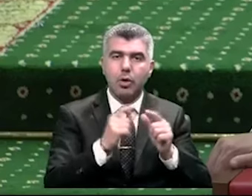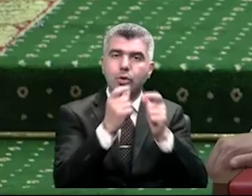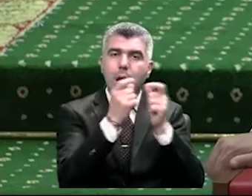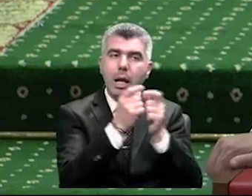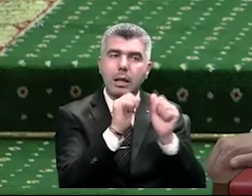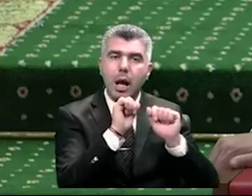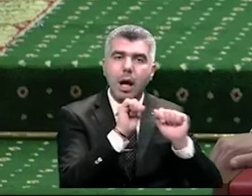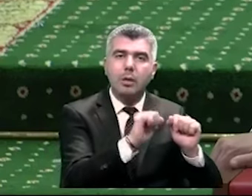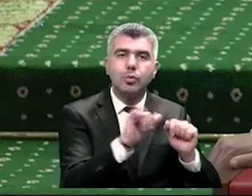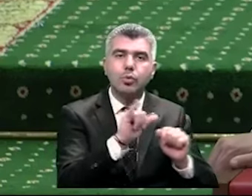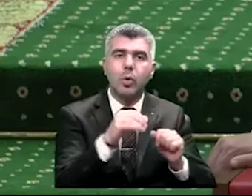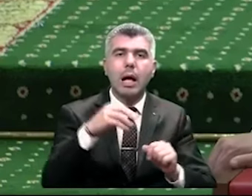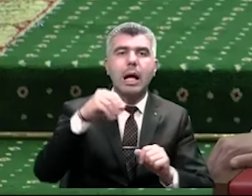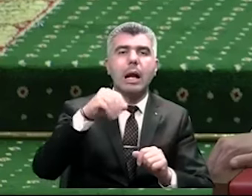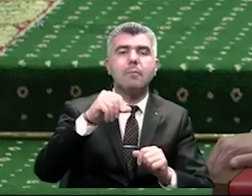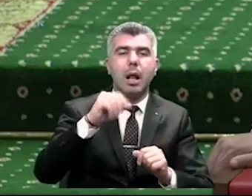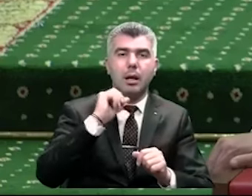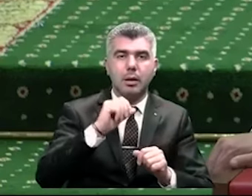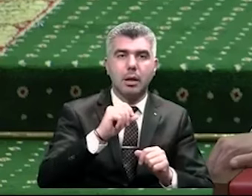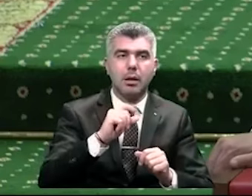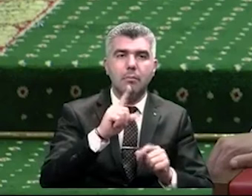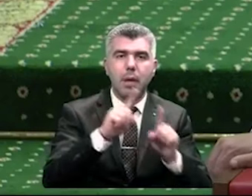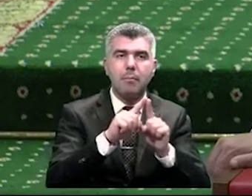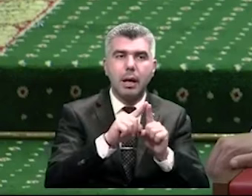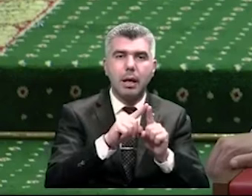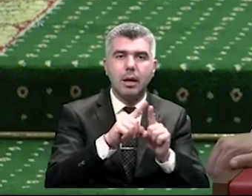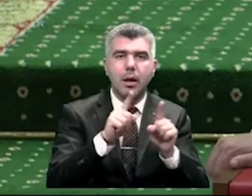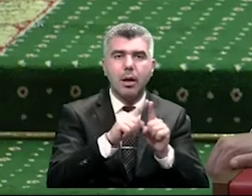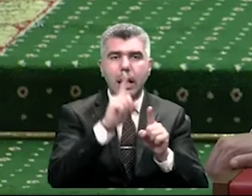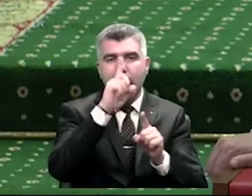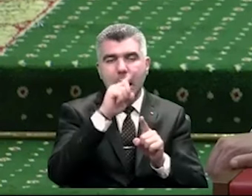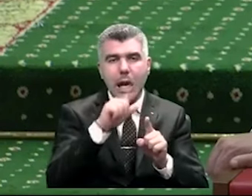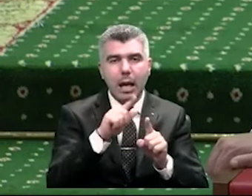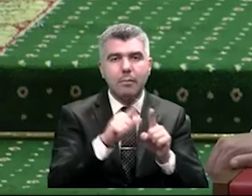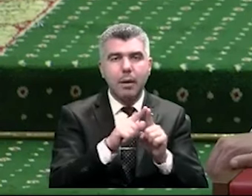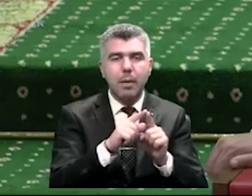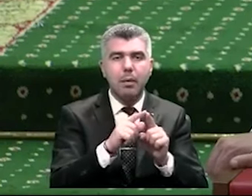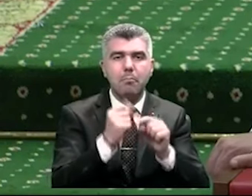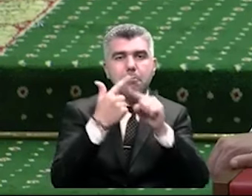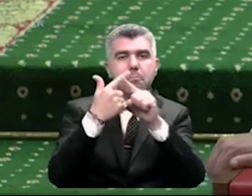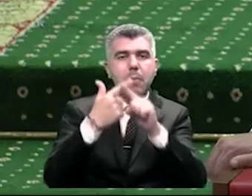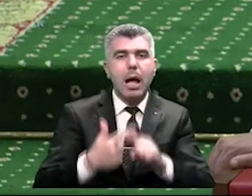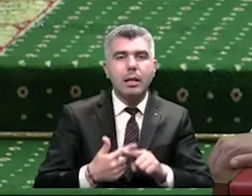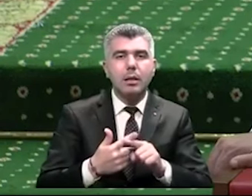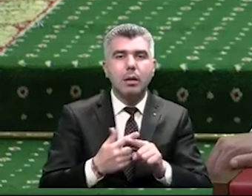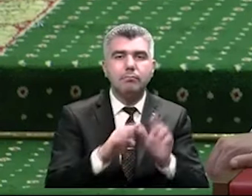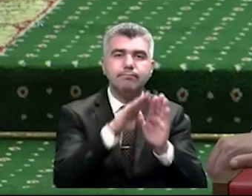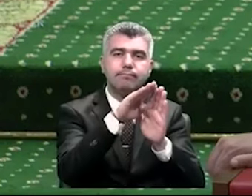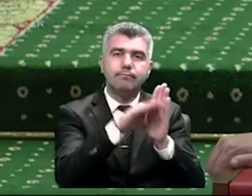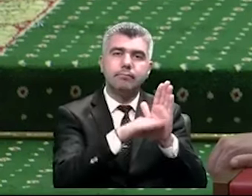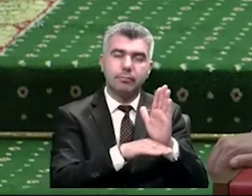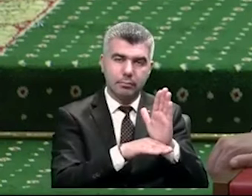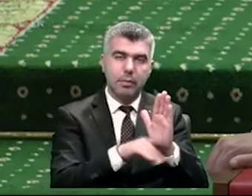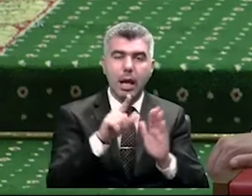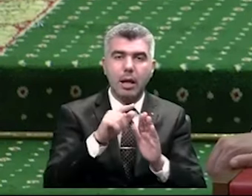غير الاخيره تعرضت لصعوبات ماليه ادت الى فتح مسطره التسويه القضائيه ضدها كما انها تعرف